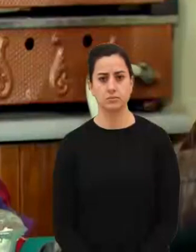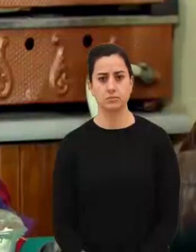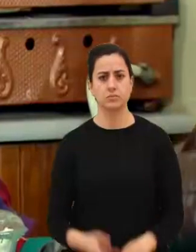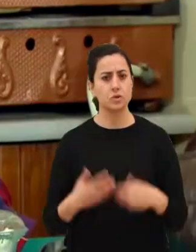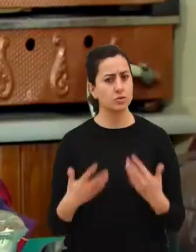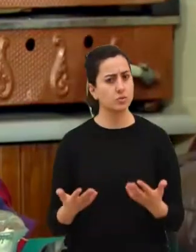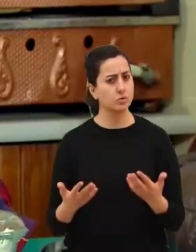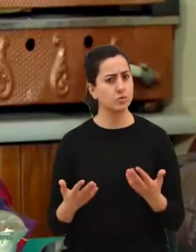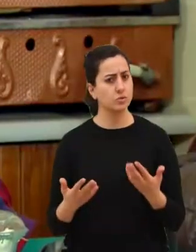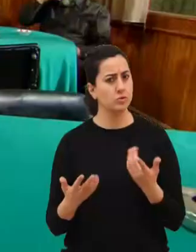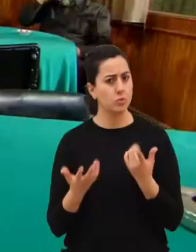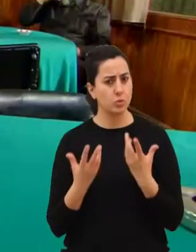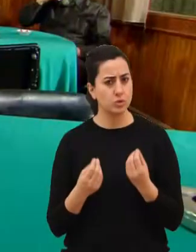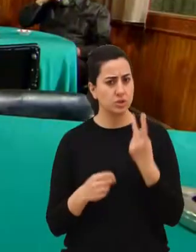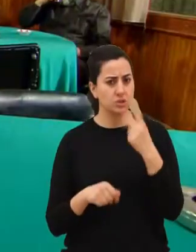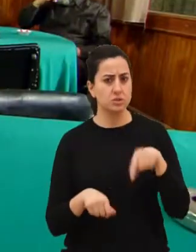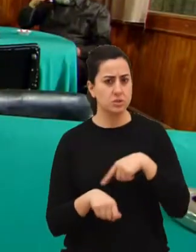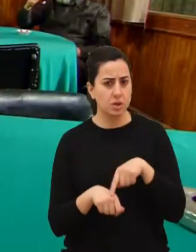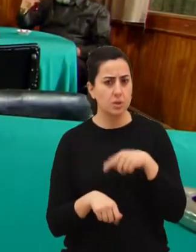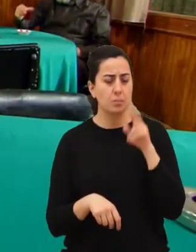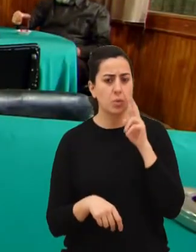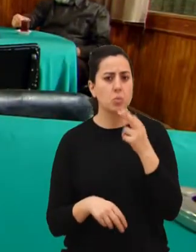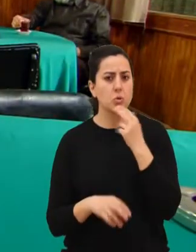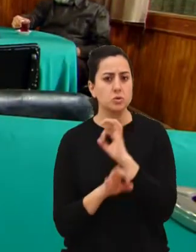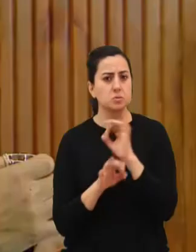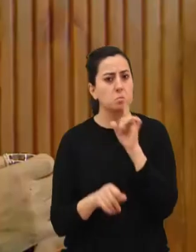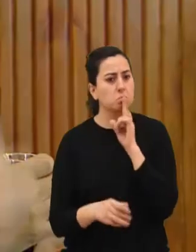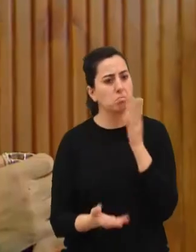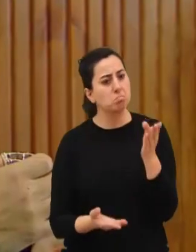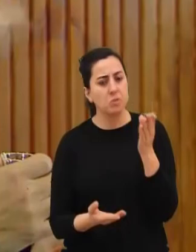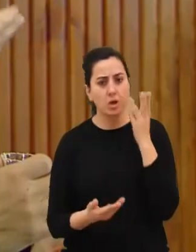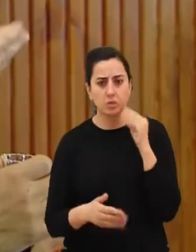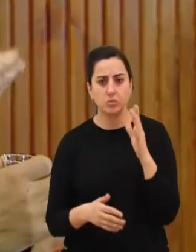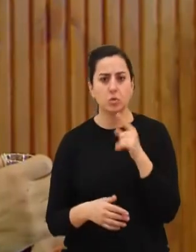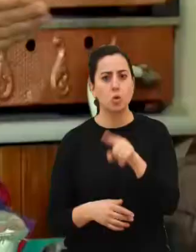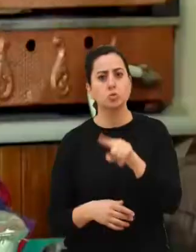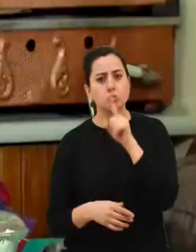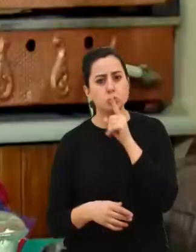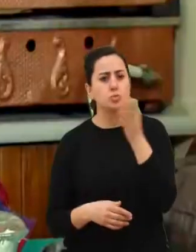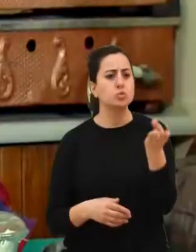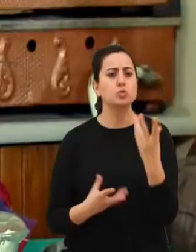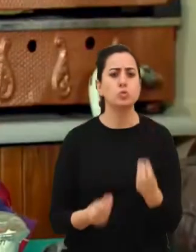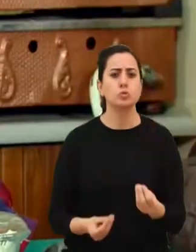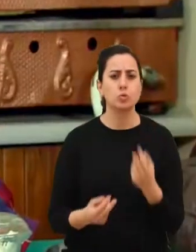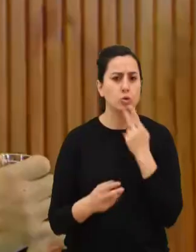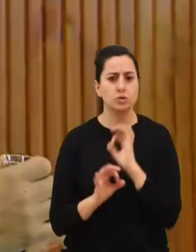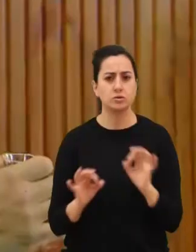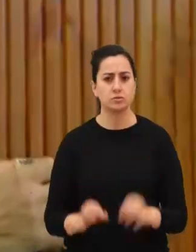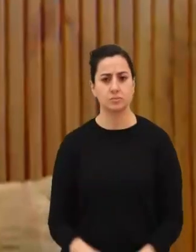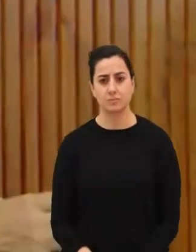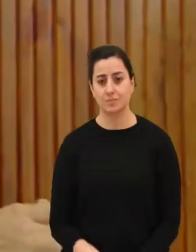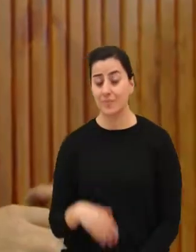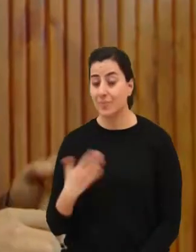Ya bu Niyazi'ye ne oldu ya? İki saattir bakarım tek laf bile etmedi. Hadi biri susmuş. Buğa ne olmuş konuşmaya?